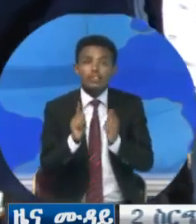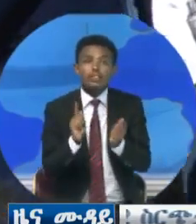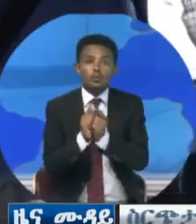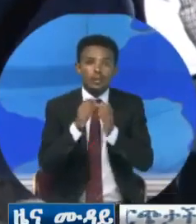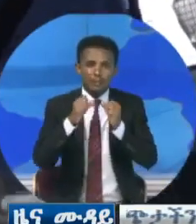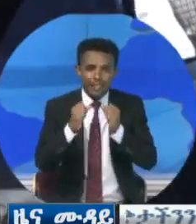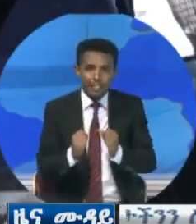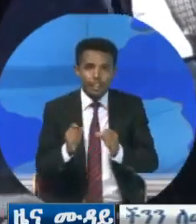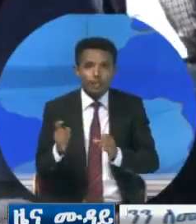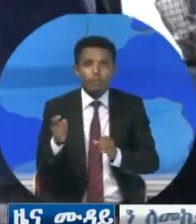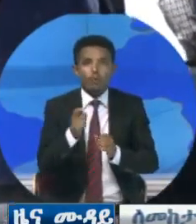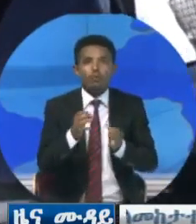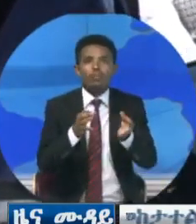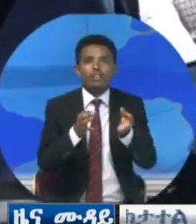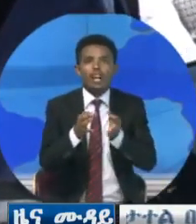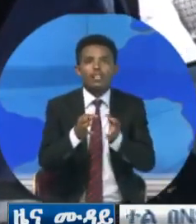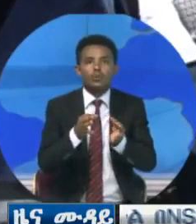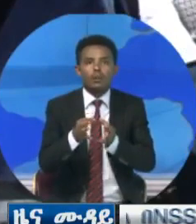እንደሆነ ተገልጿል።